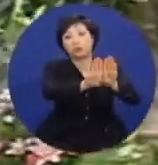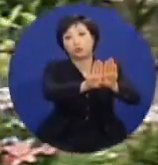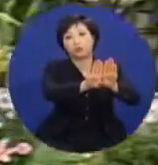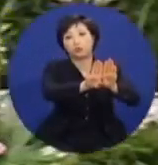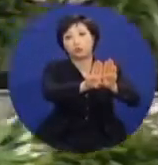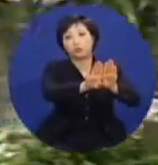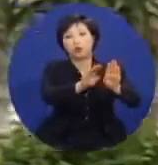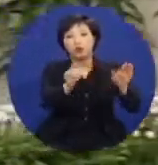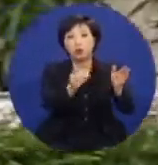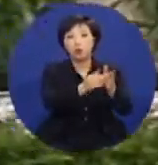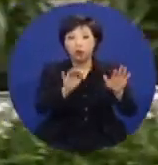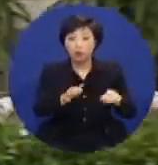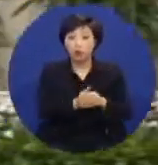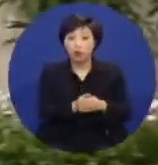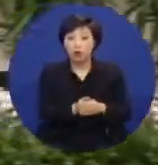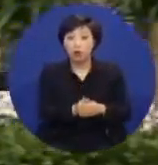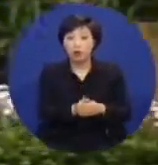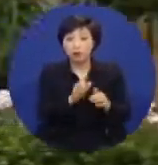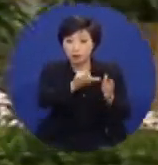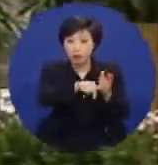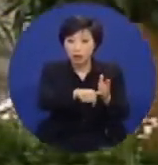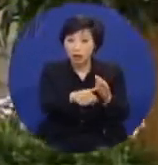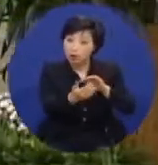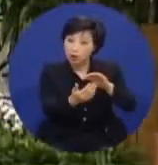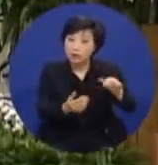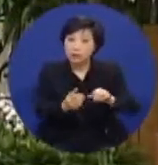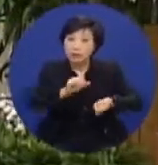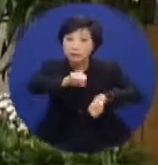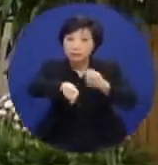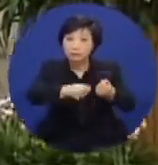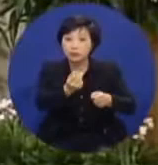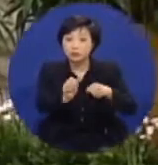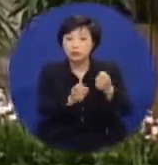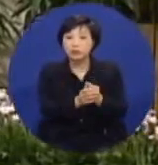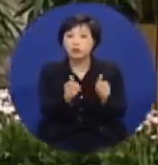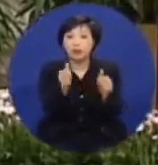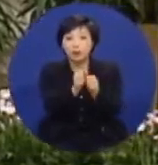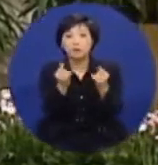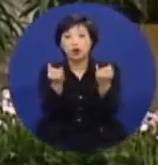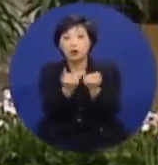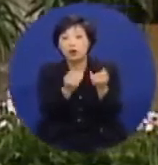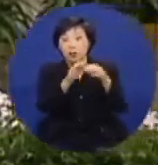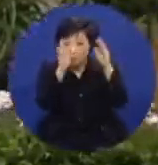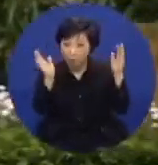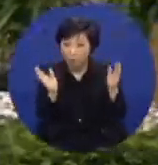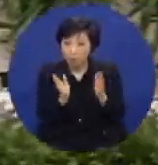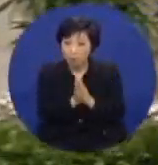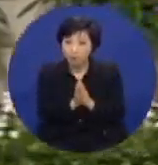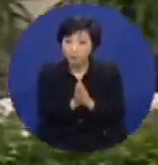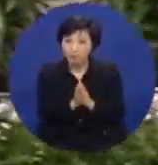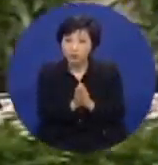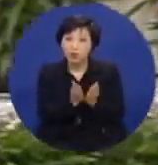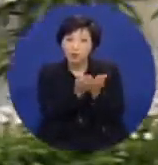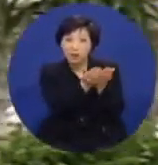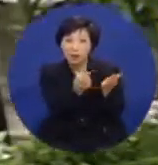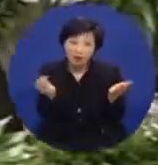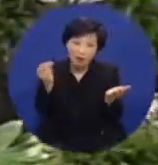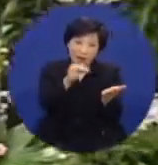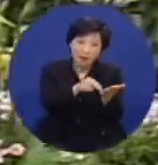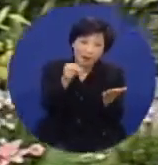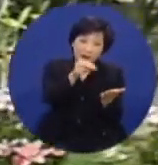그런데 침 성들은 암 코 수 것이지 보다 방주 안에 들어